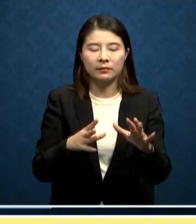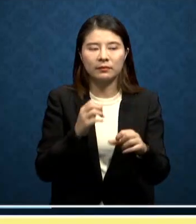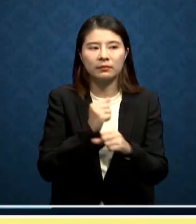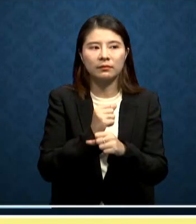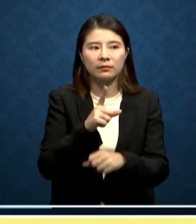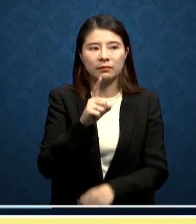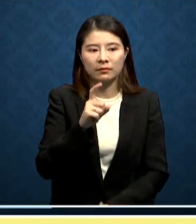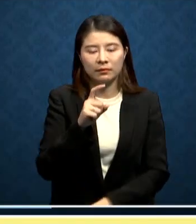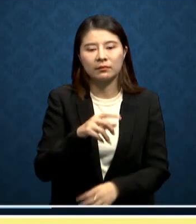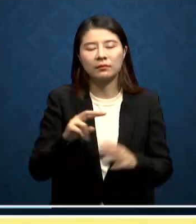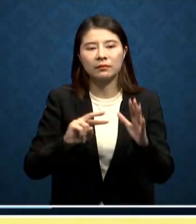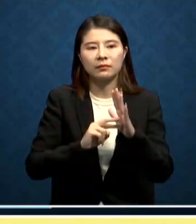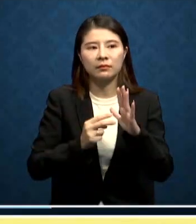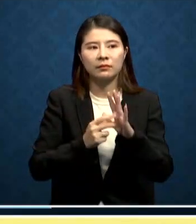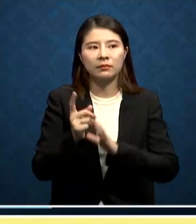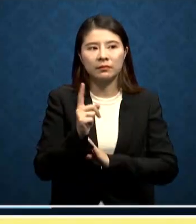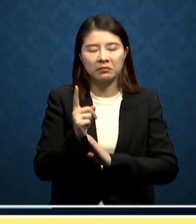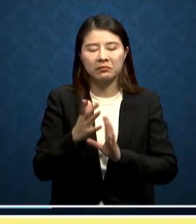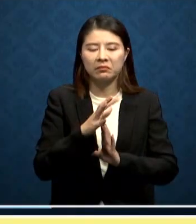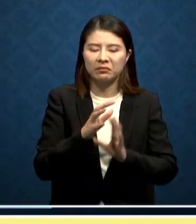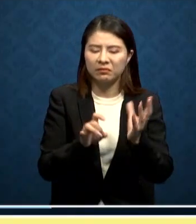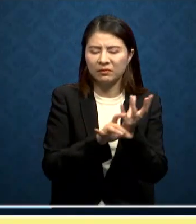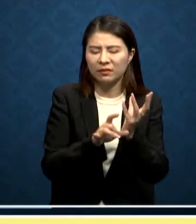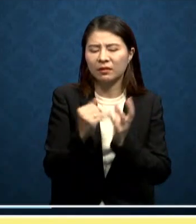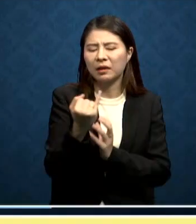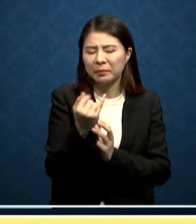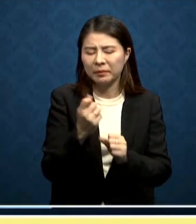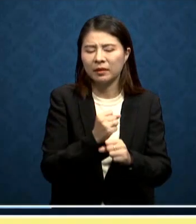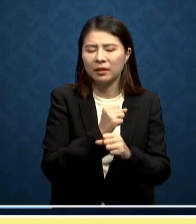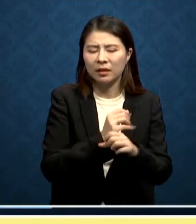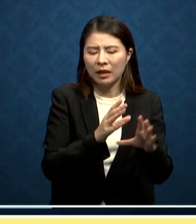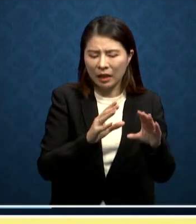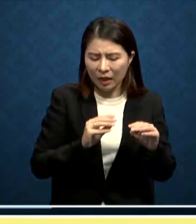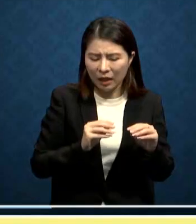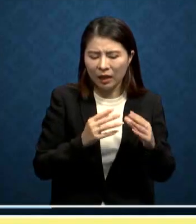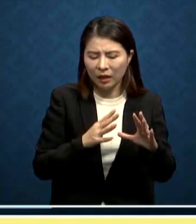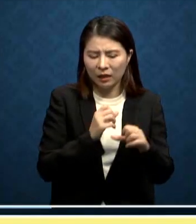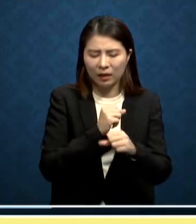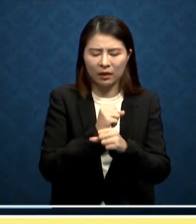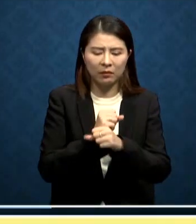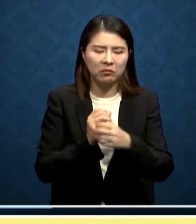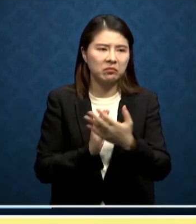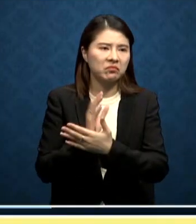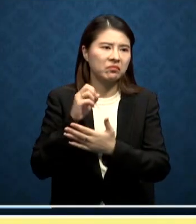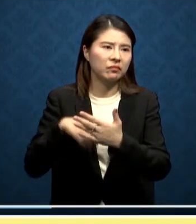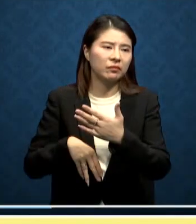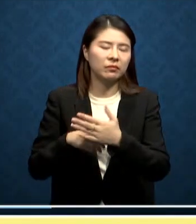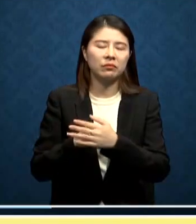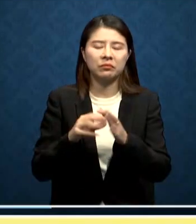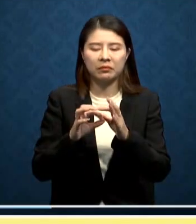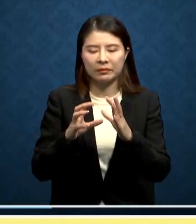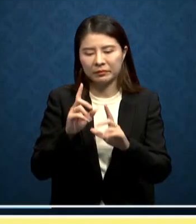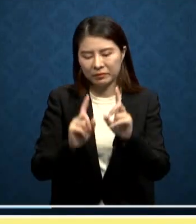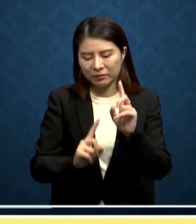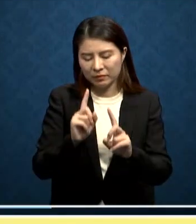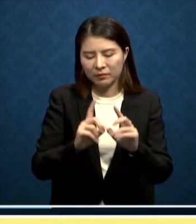อันนี้มันก็แสดงถึงประสิทธิภาพนะผมก็ไม่อยากให้เอ่อประสิทธิภาพในการบริหารโครงการนะก็ไม่อยากให้